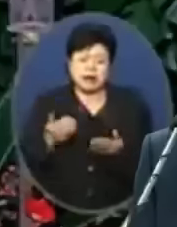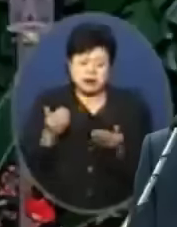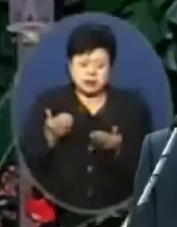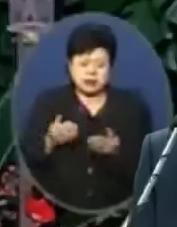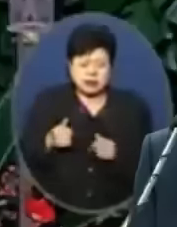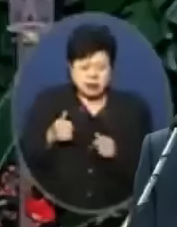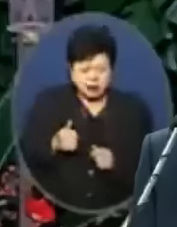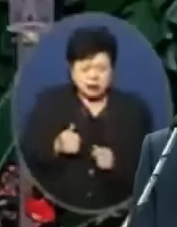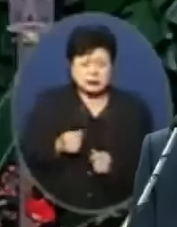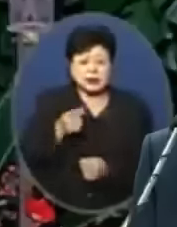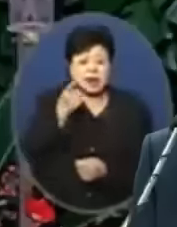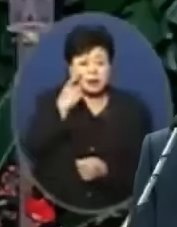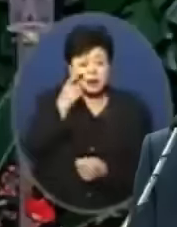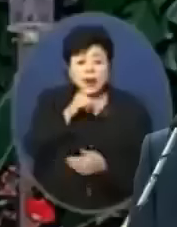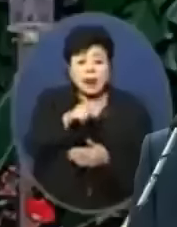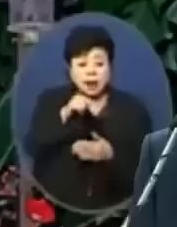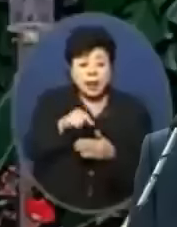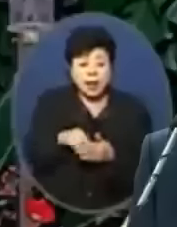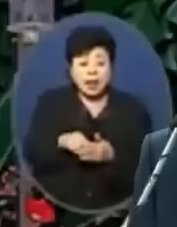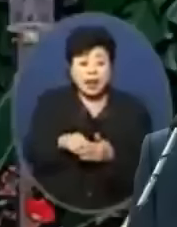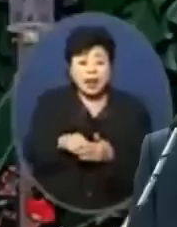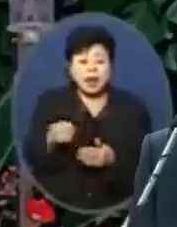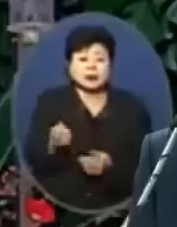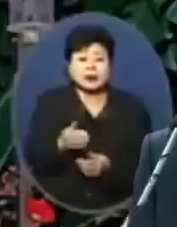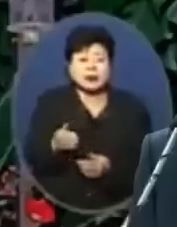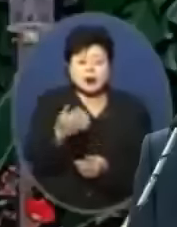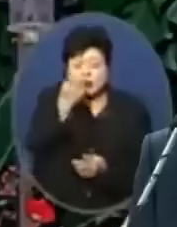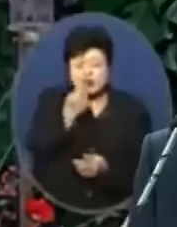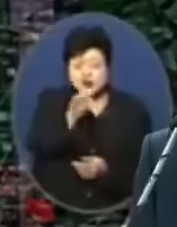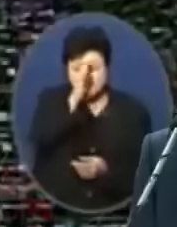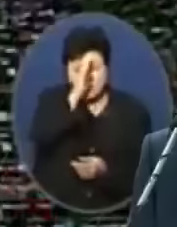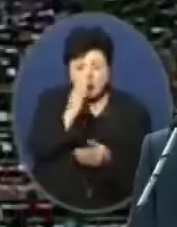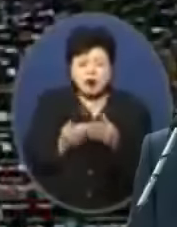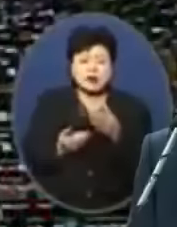보니 그 마음에 텅 비어 우울증이